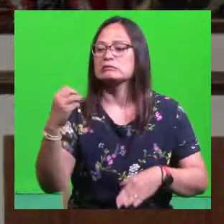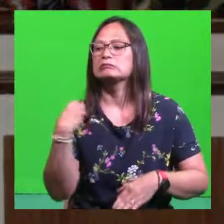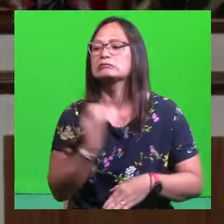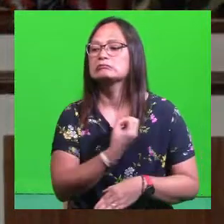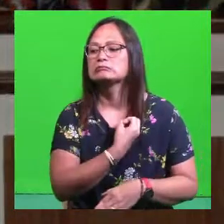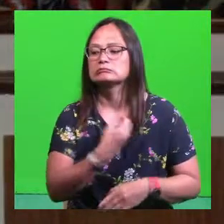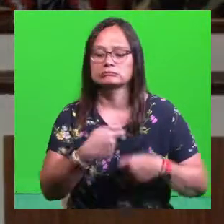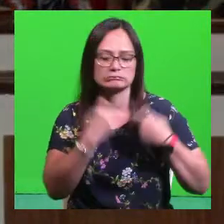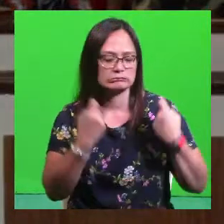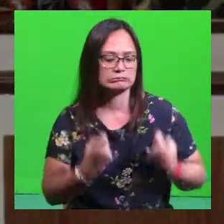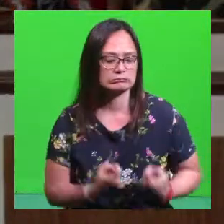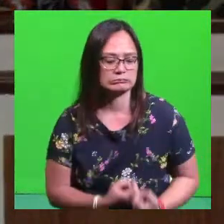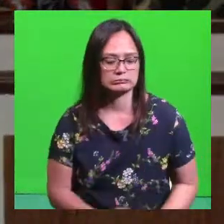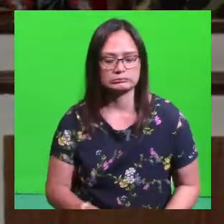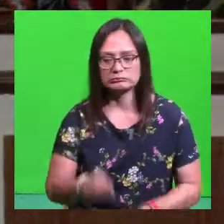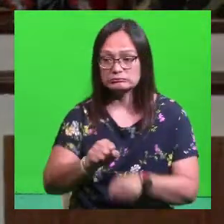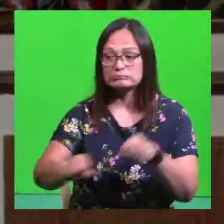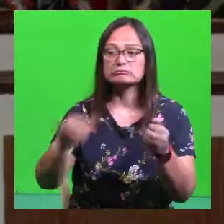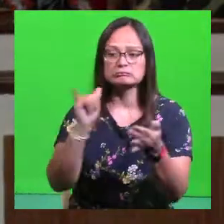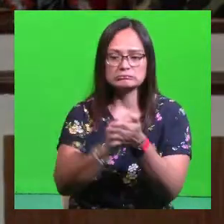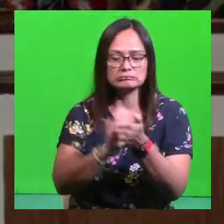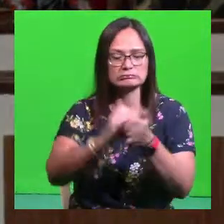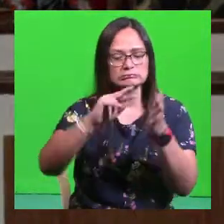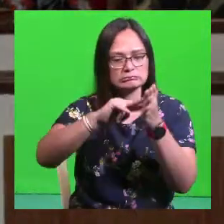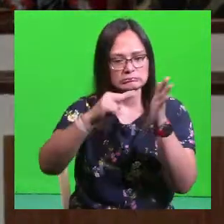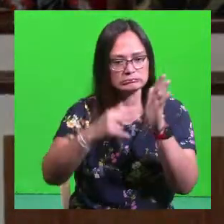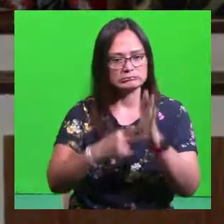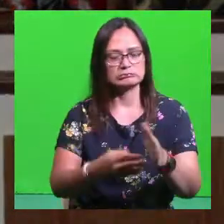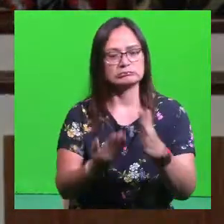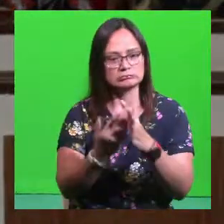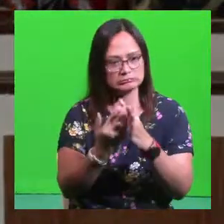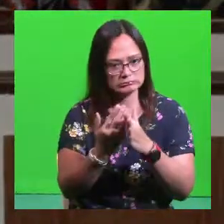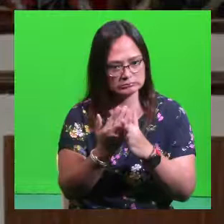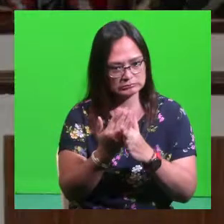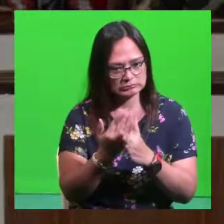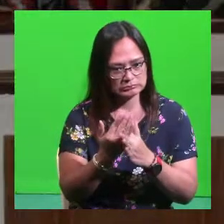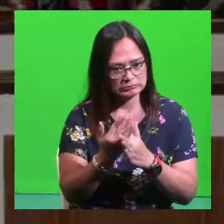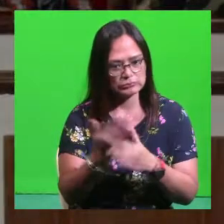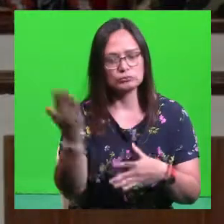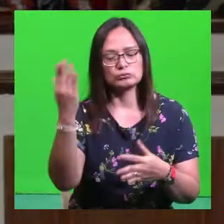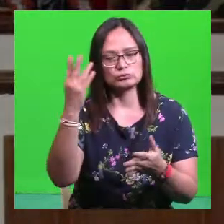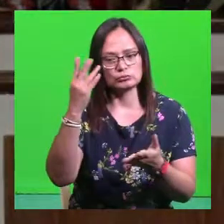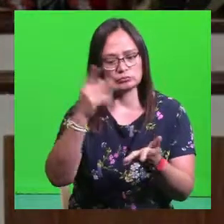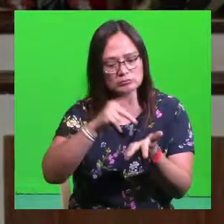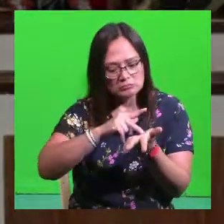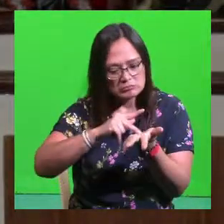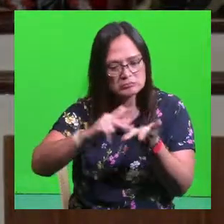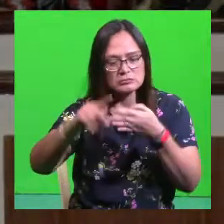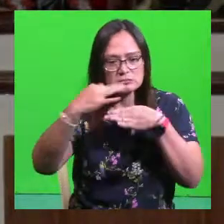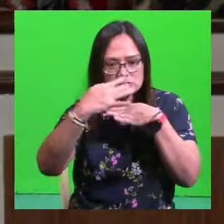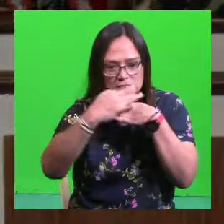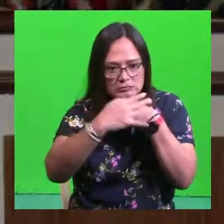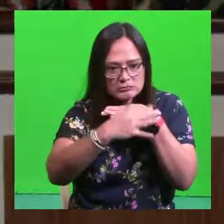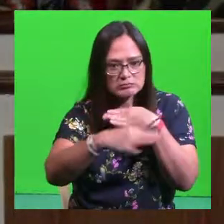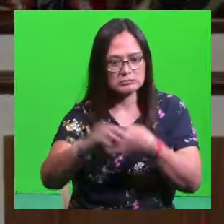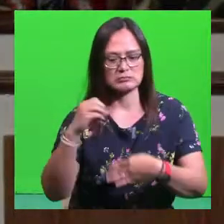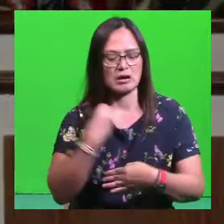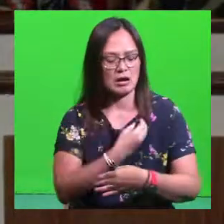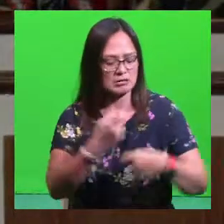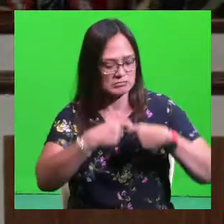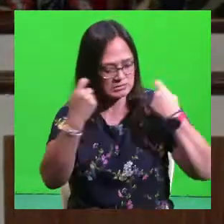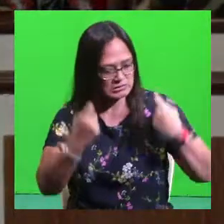sabihin? Sa pamamagitan ng kanyang dalisay na dugo, ang ating mga kasalanan ay